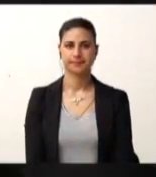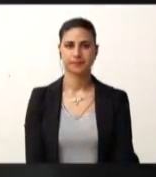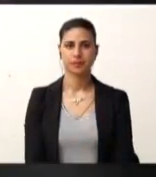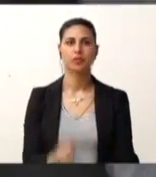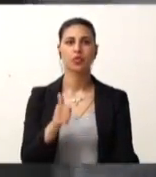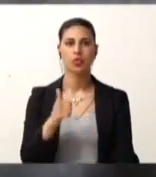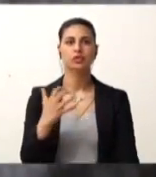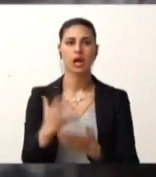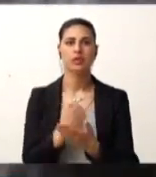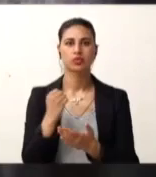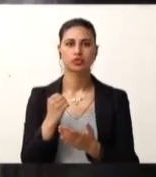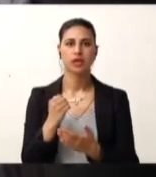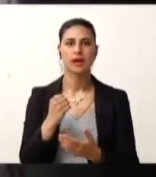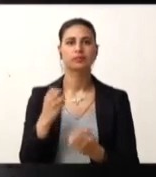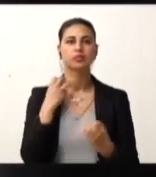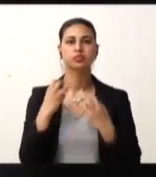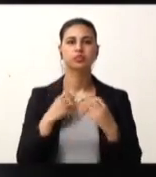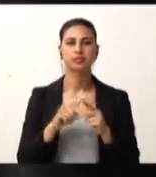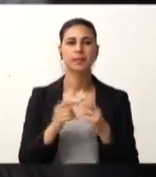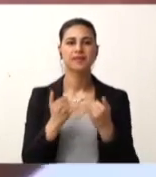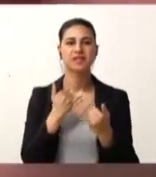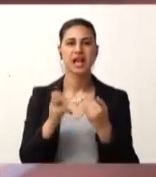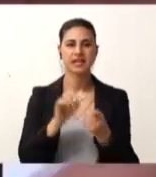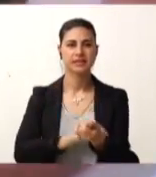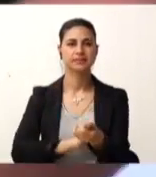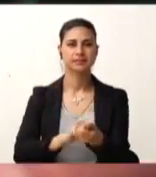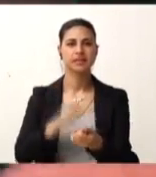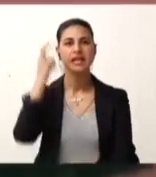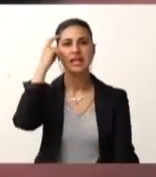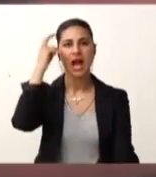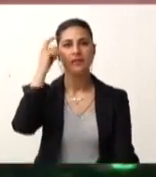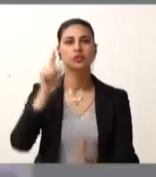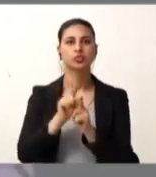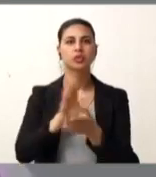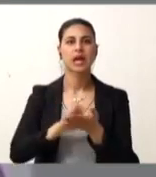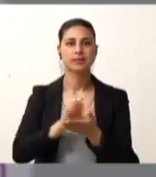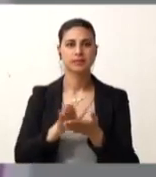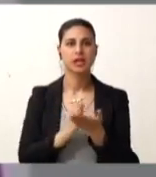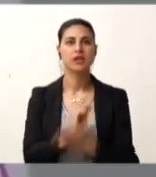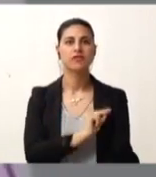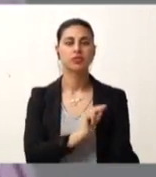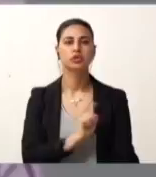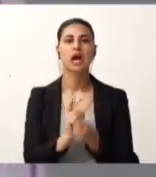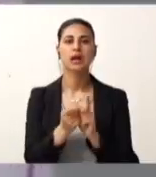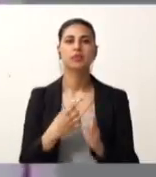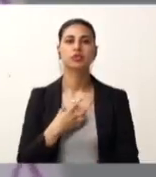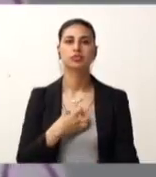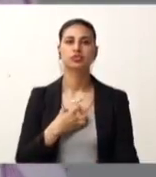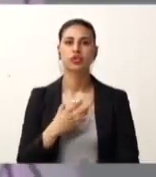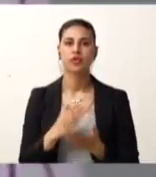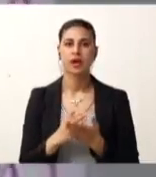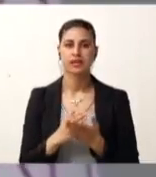Როგორც აღმოჩნდა, ლიმფურ ძარღვებს თავის ტვინში არამხოლოდ გამწმენდი ფუნქცია აქვს, არამედ მნიშვნელოვან როლს